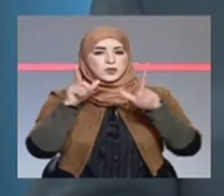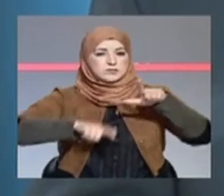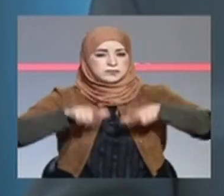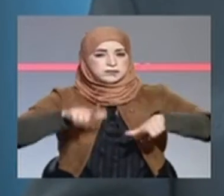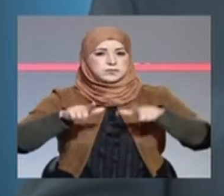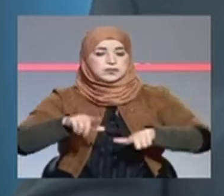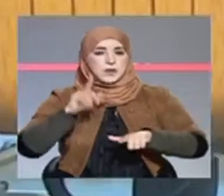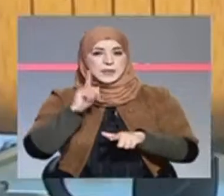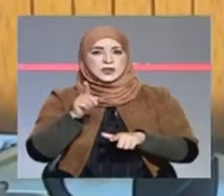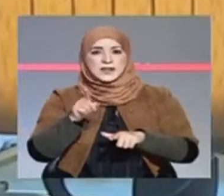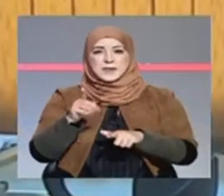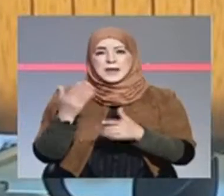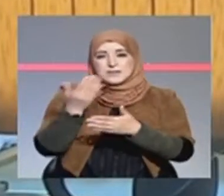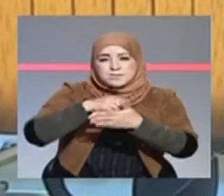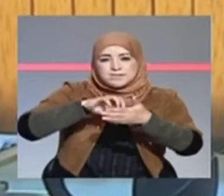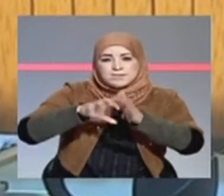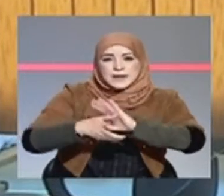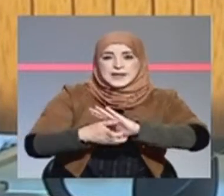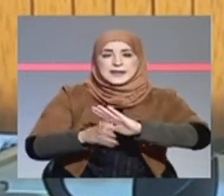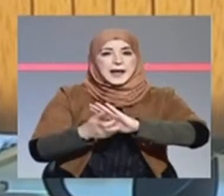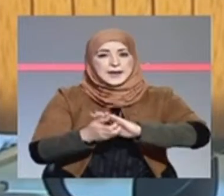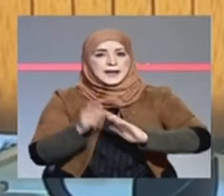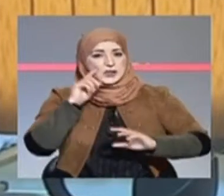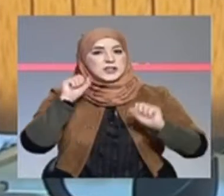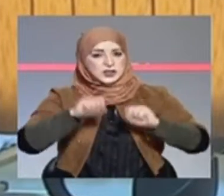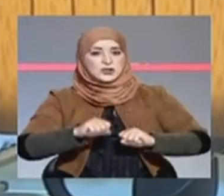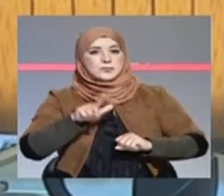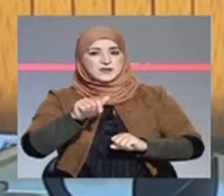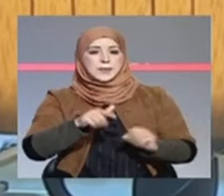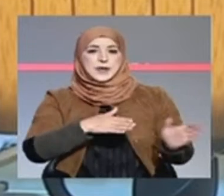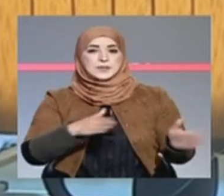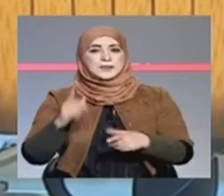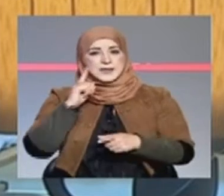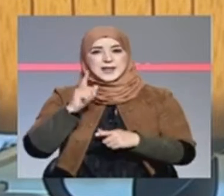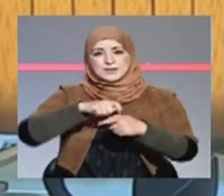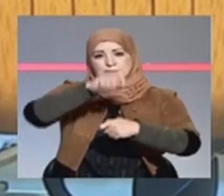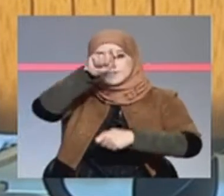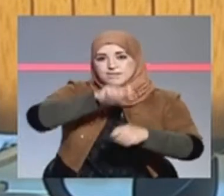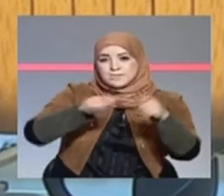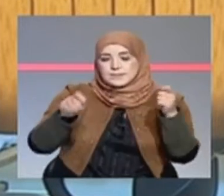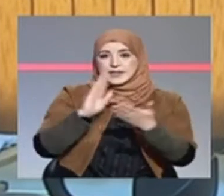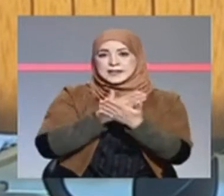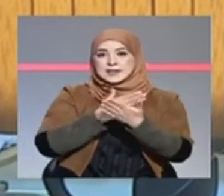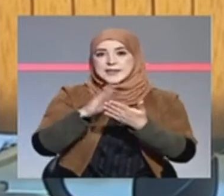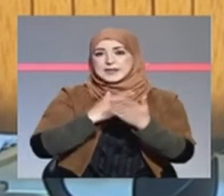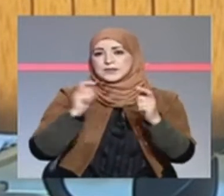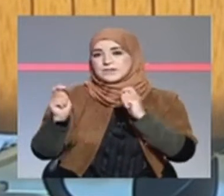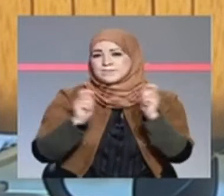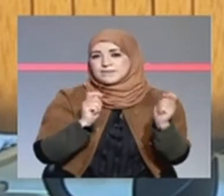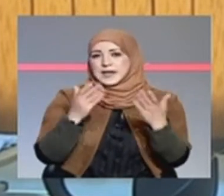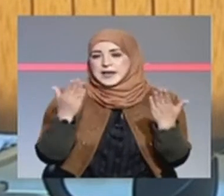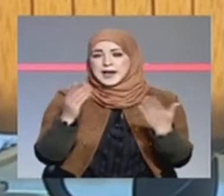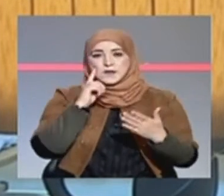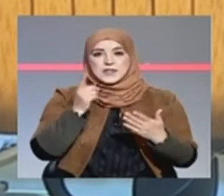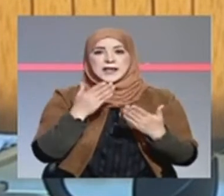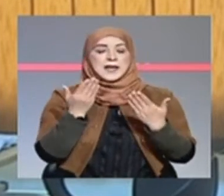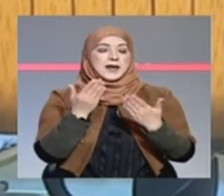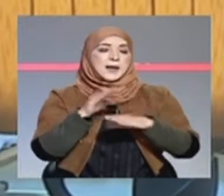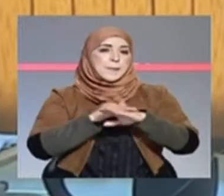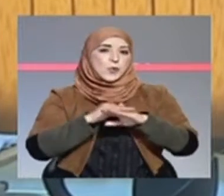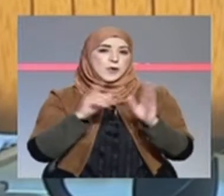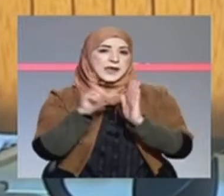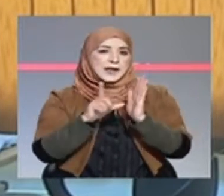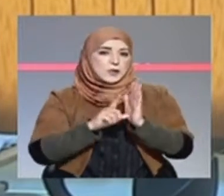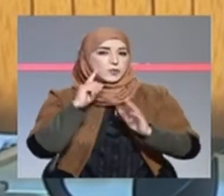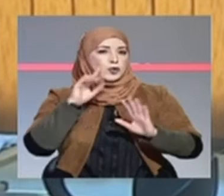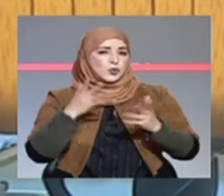التحايل قاعدين بصدد انجاز دراسه حول تقييم التجاره الالكترونيه المناخ العام اسم الاطار القانوني